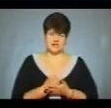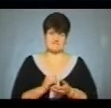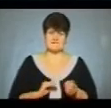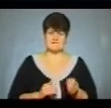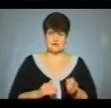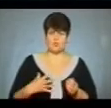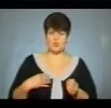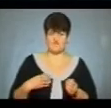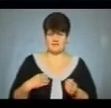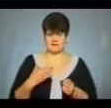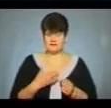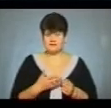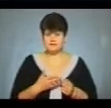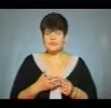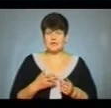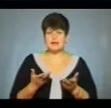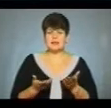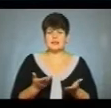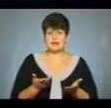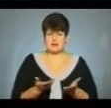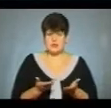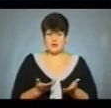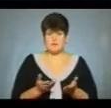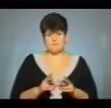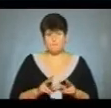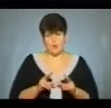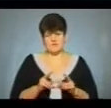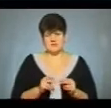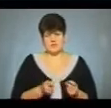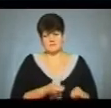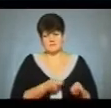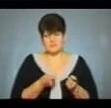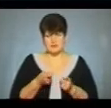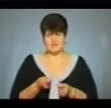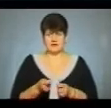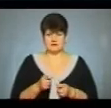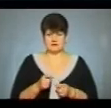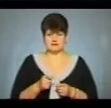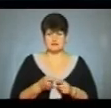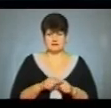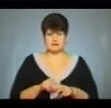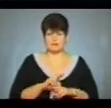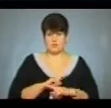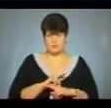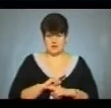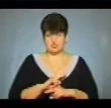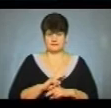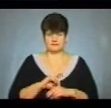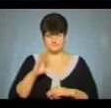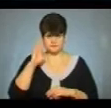фірму львівську, яка пообіцялася доправити людей цих померших вже,